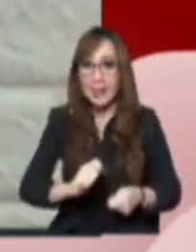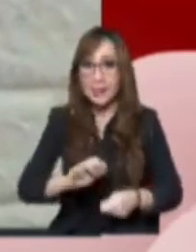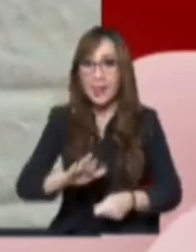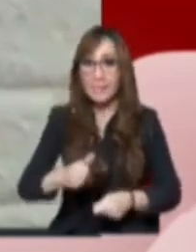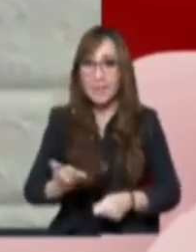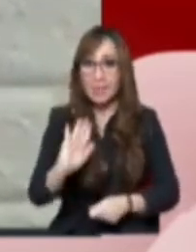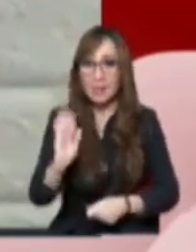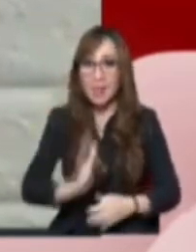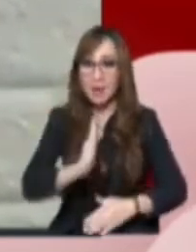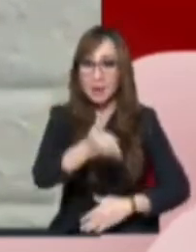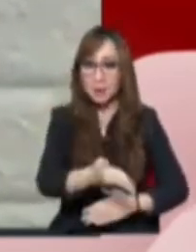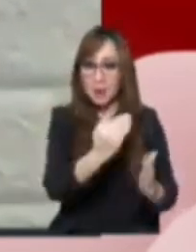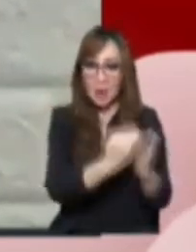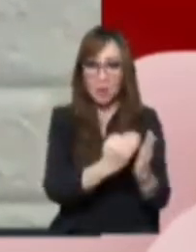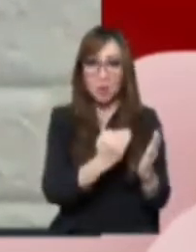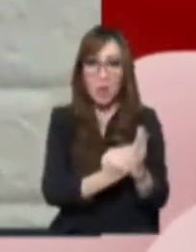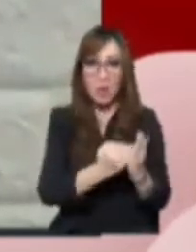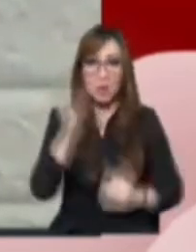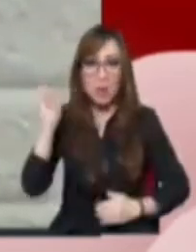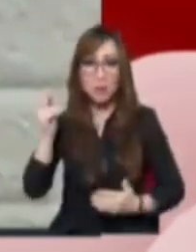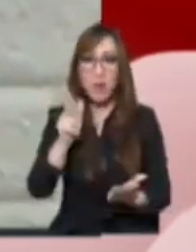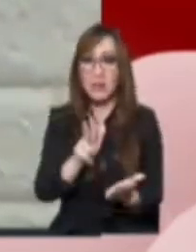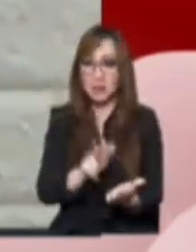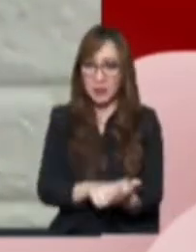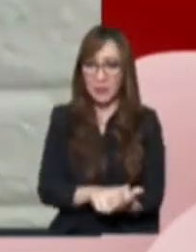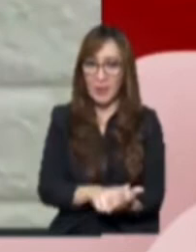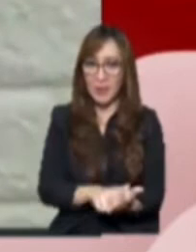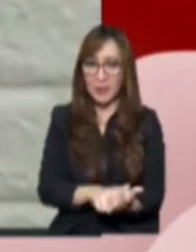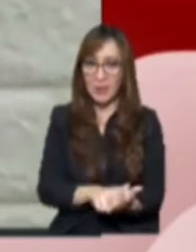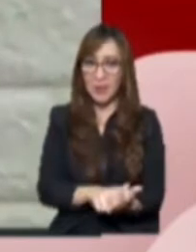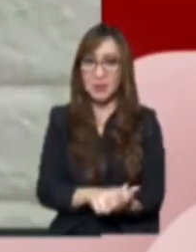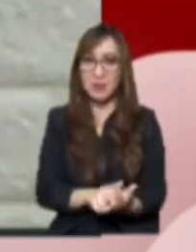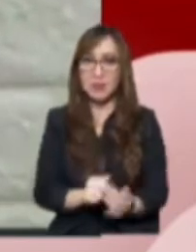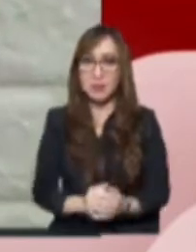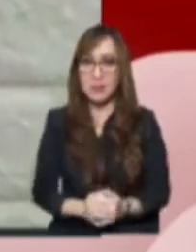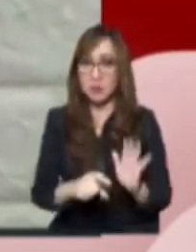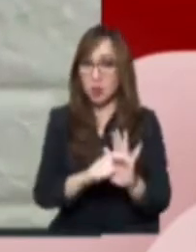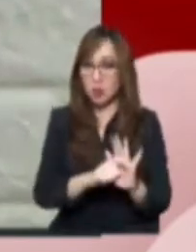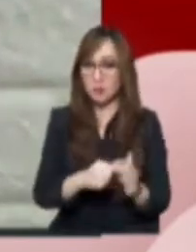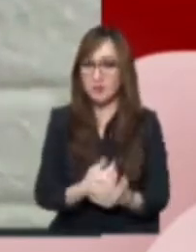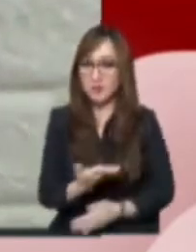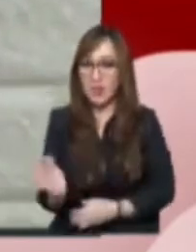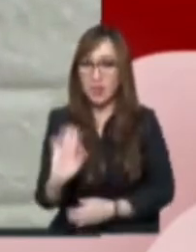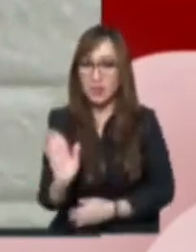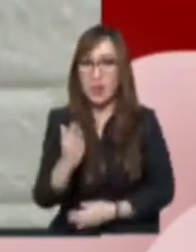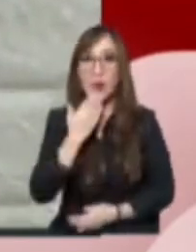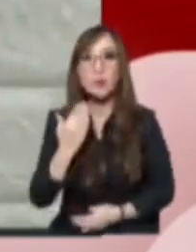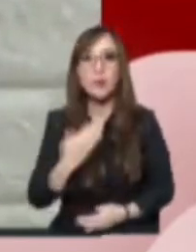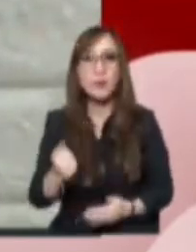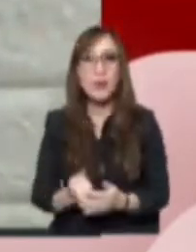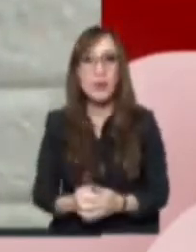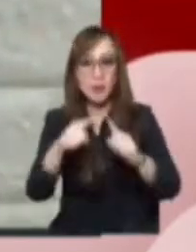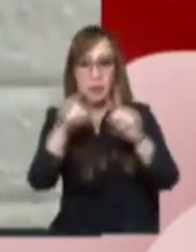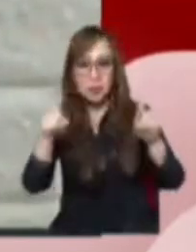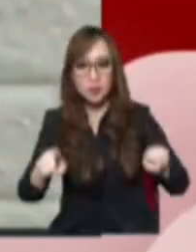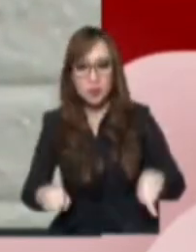mengikuti aturan yang kita tetapkan misal saat mereka tidak memiliki surat keterangan bebas